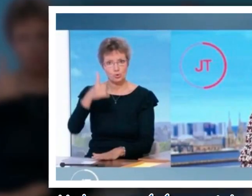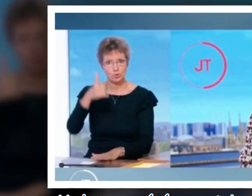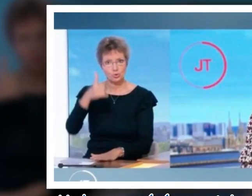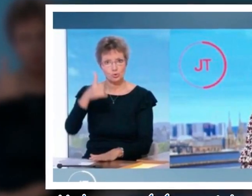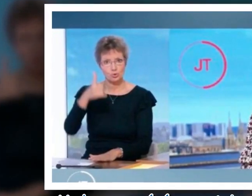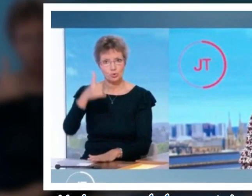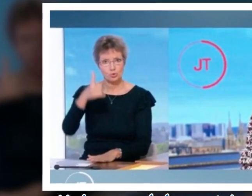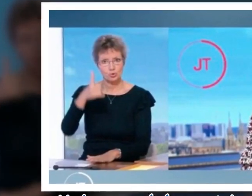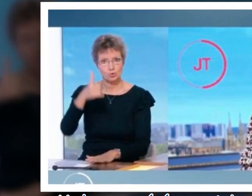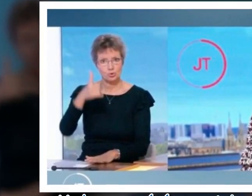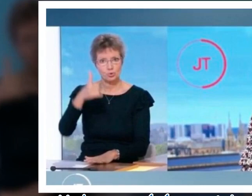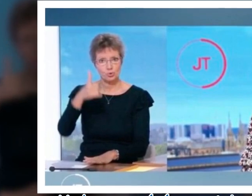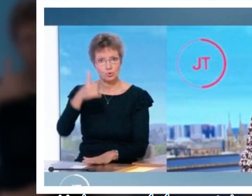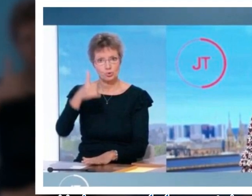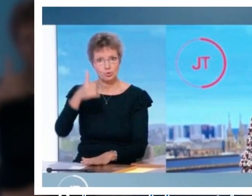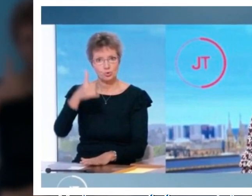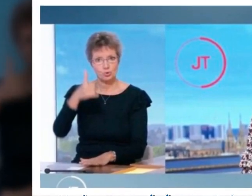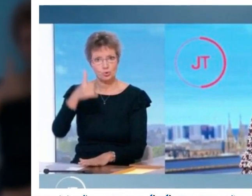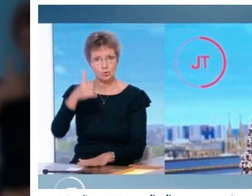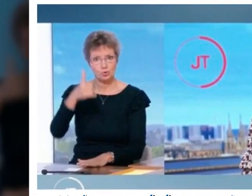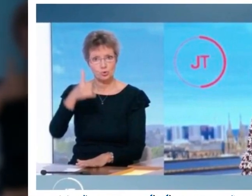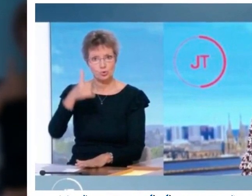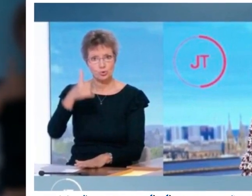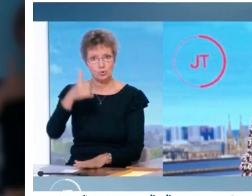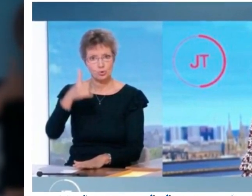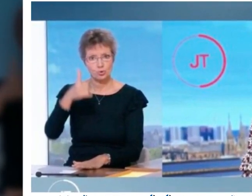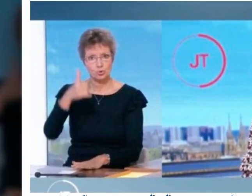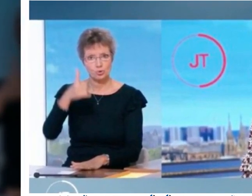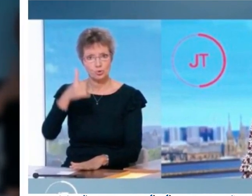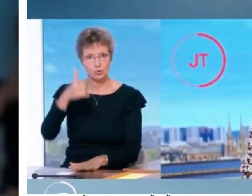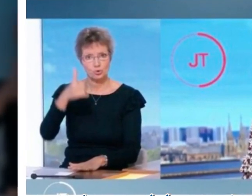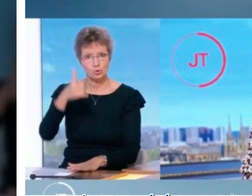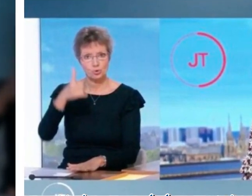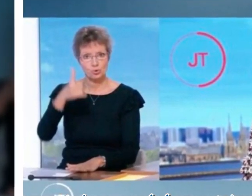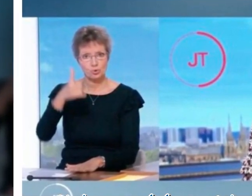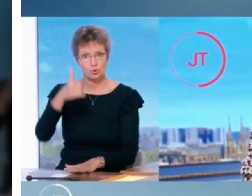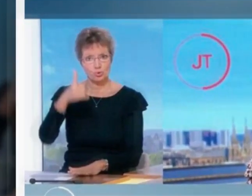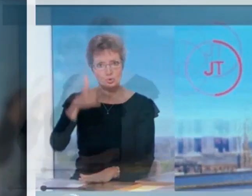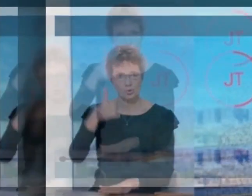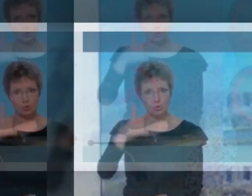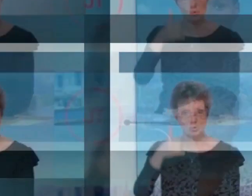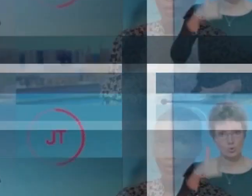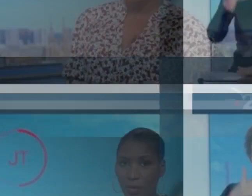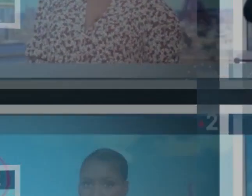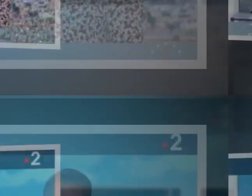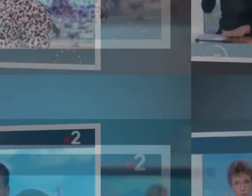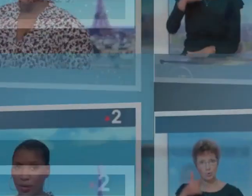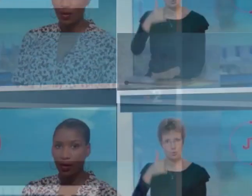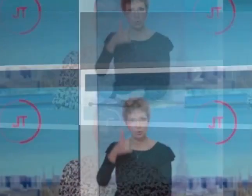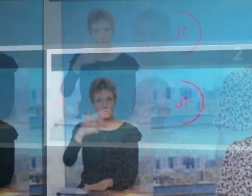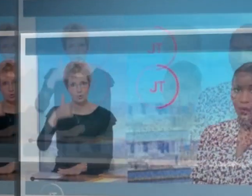Un heureux événement. La chroniqueuse Johanna Guillia a retrouvé l'équipe de Télématin, lundi 2 janvier.